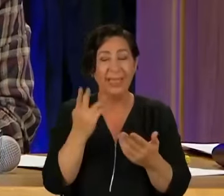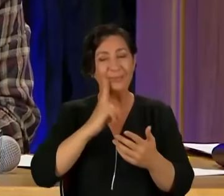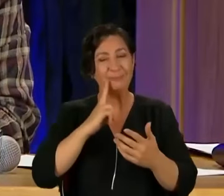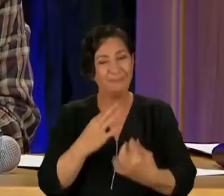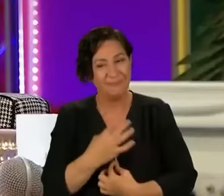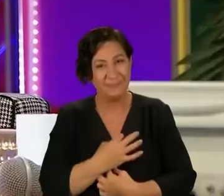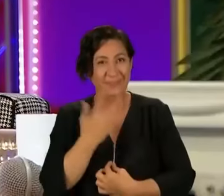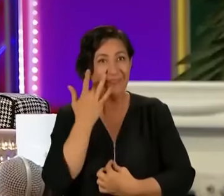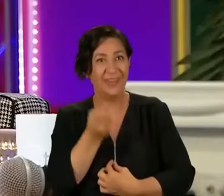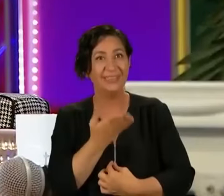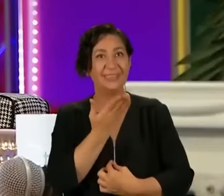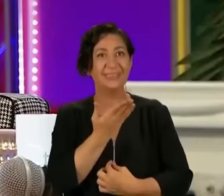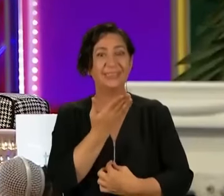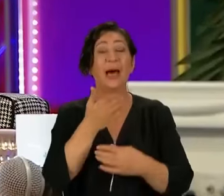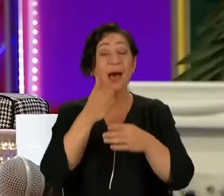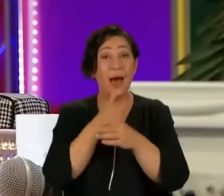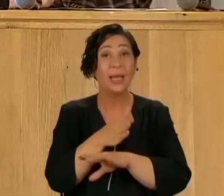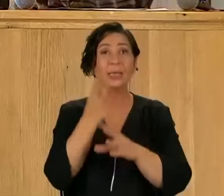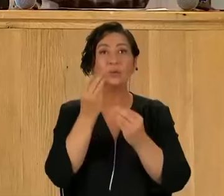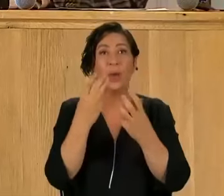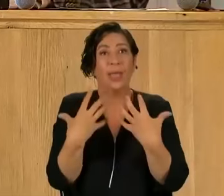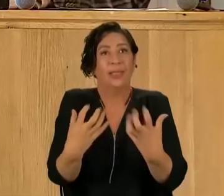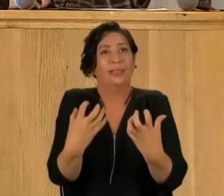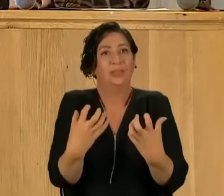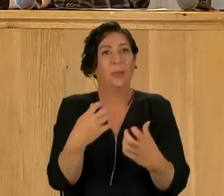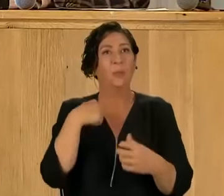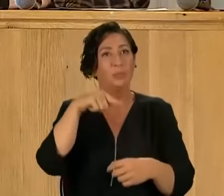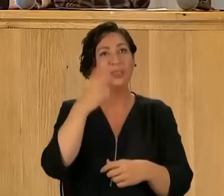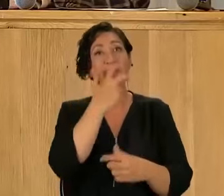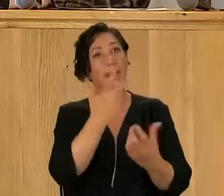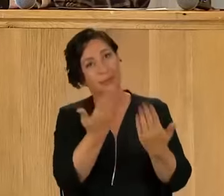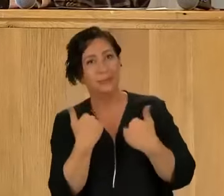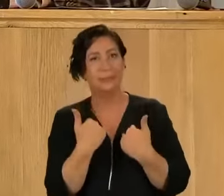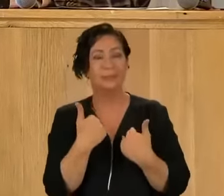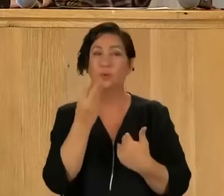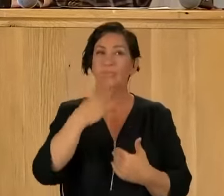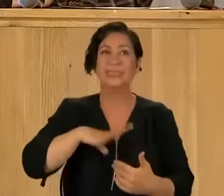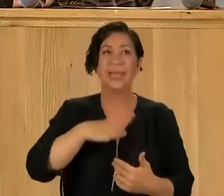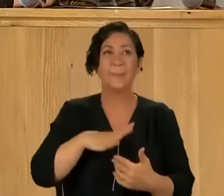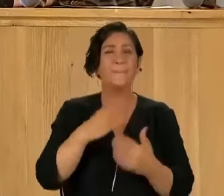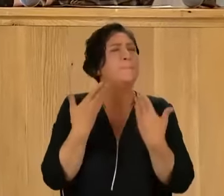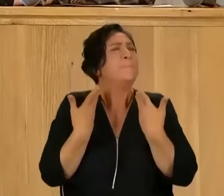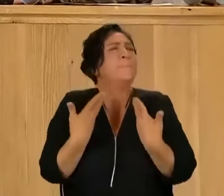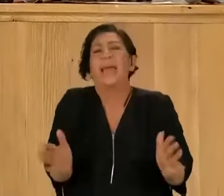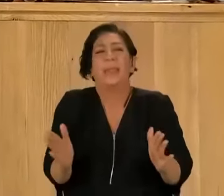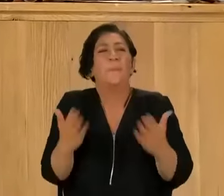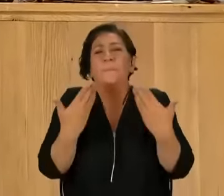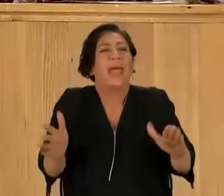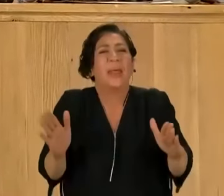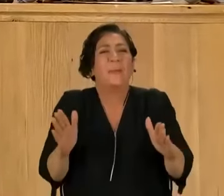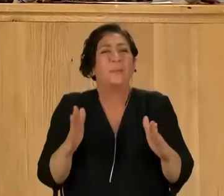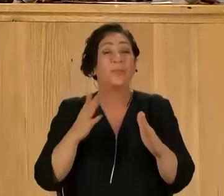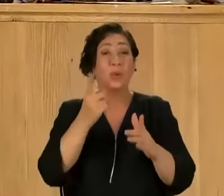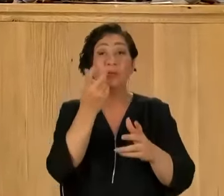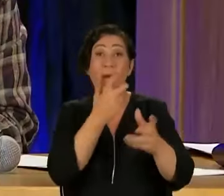Tevazunun farkındasınız herhalde. Değil mi? Hakikaten çok etkileyici. Burada biz de sahne al. Çok isterim. Olur. Bayılırım, bayılırım, bayılırım.